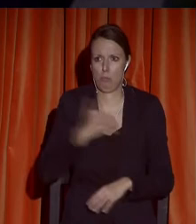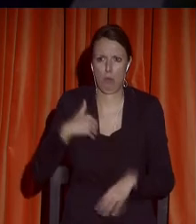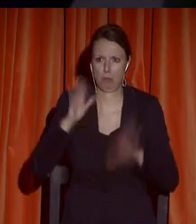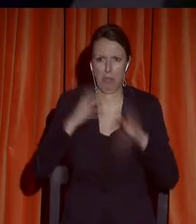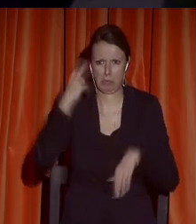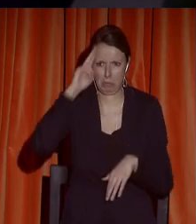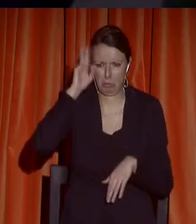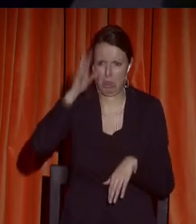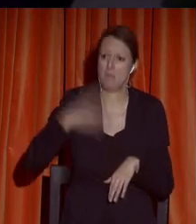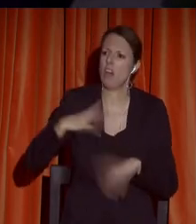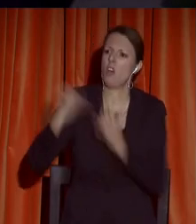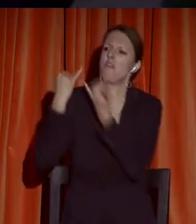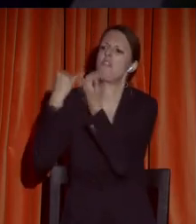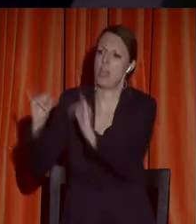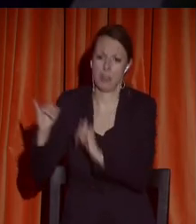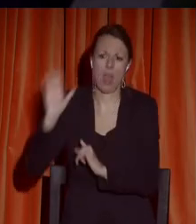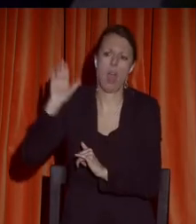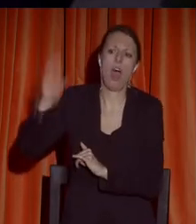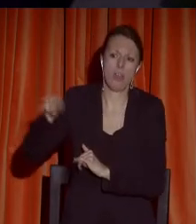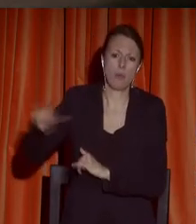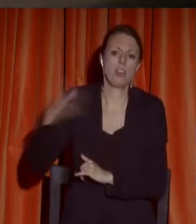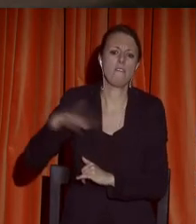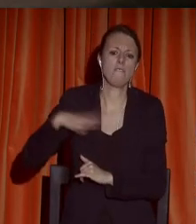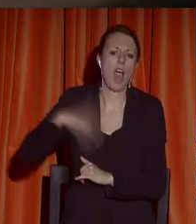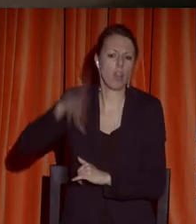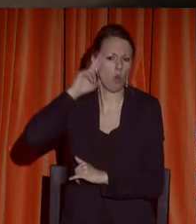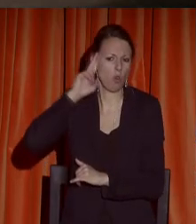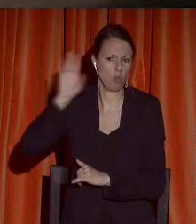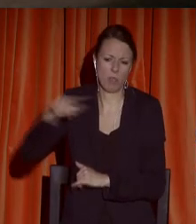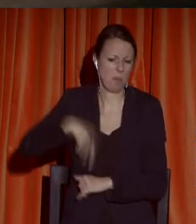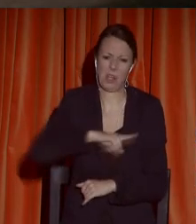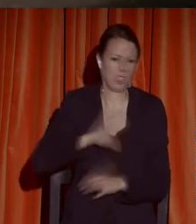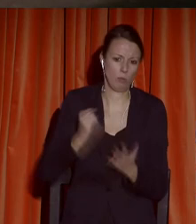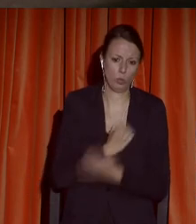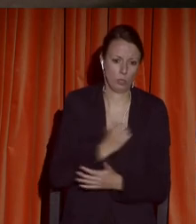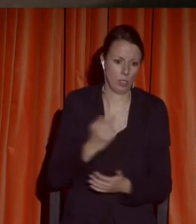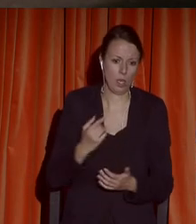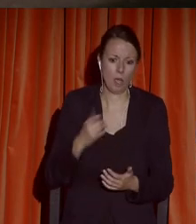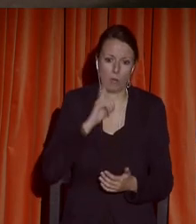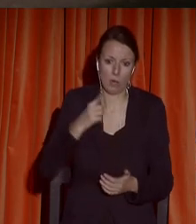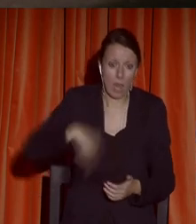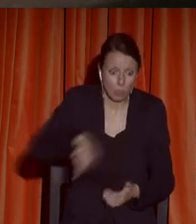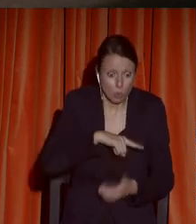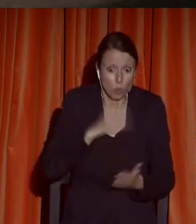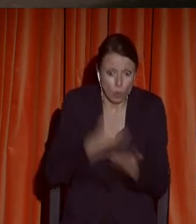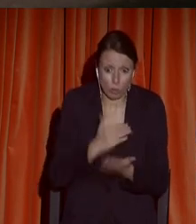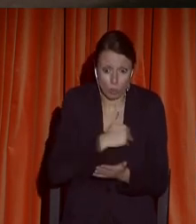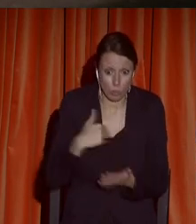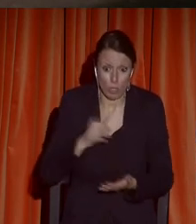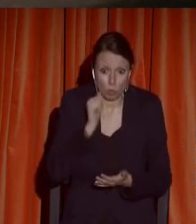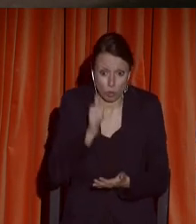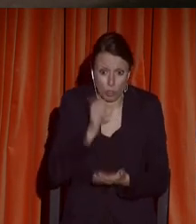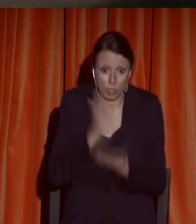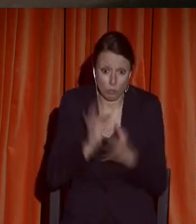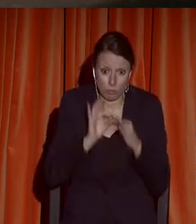Dolinie Krzemowej rozumieją te zagrożenia. Bo to wszystko także nas tutaj na co dzień już dotyka. W